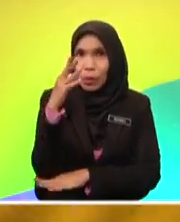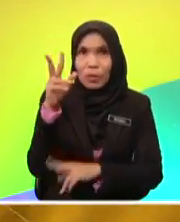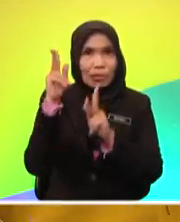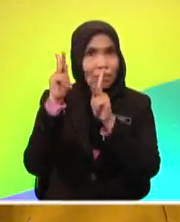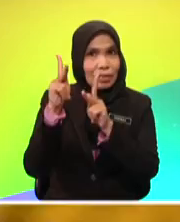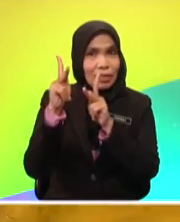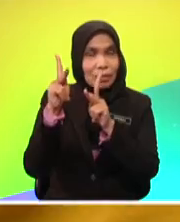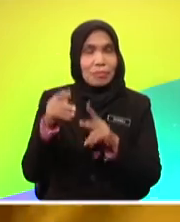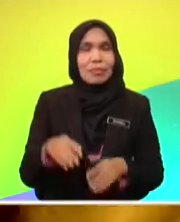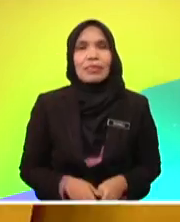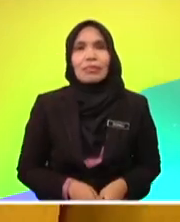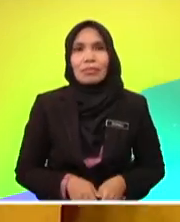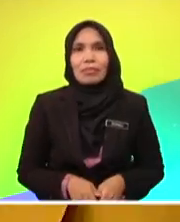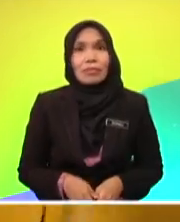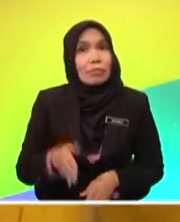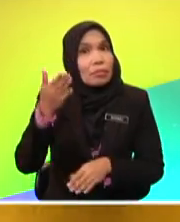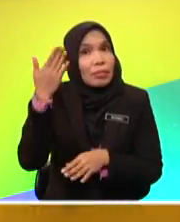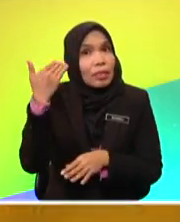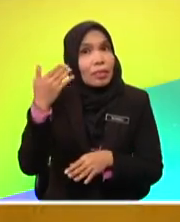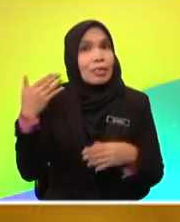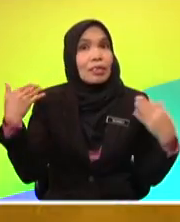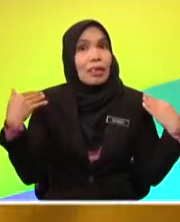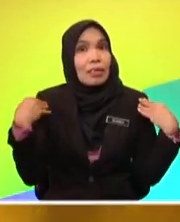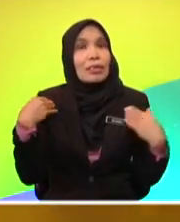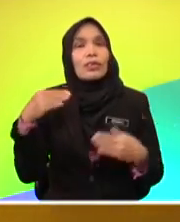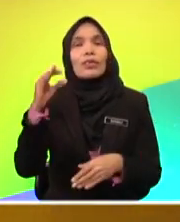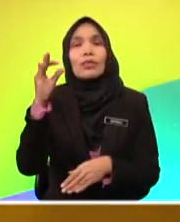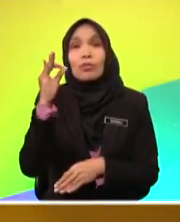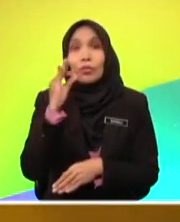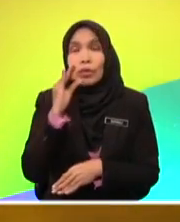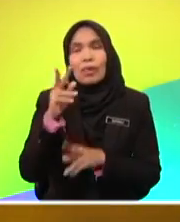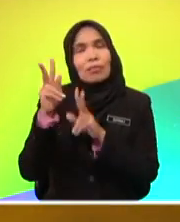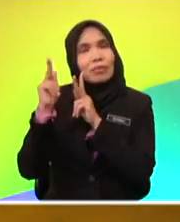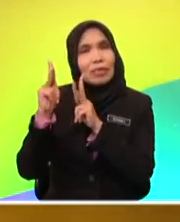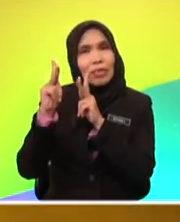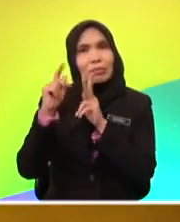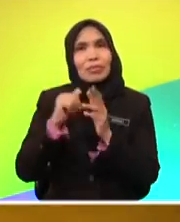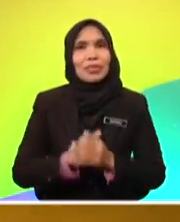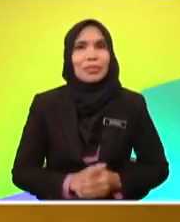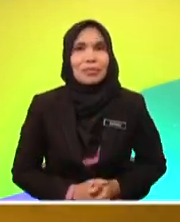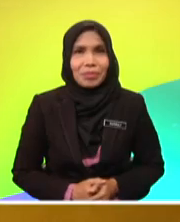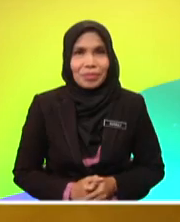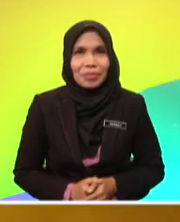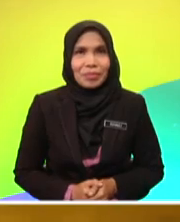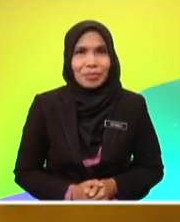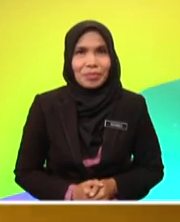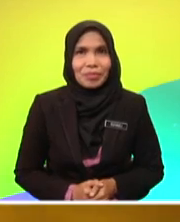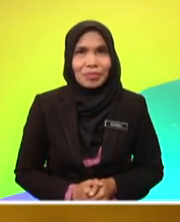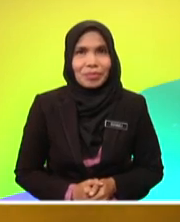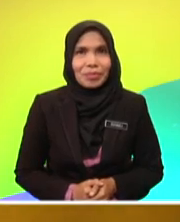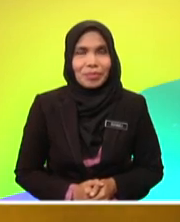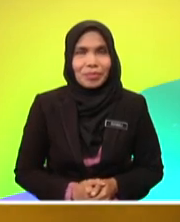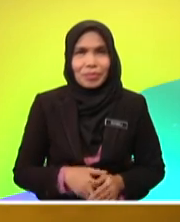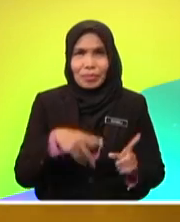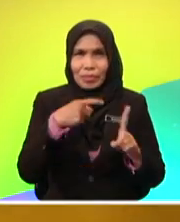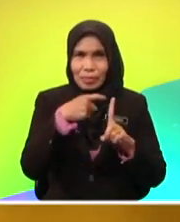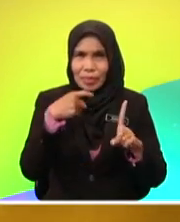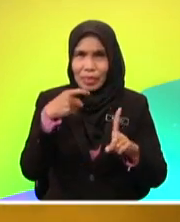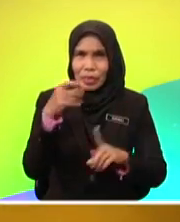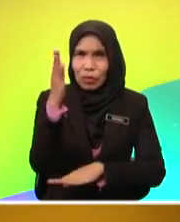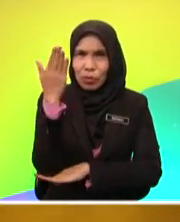buah daripada Kak Rina dapat tadi, cikgu pun pegang sekali, kan? Ini daripada pokok kelapa. Dari pokok kelapa